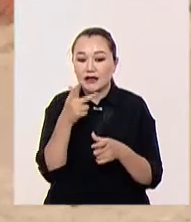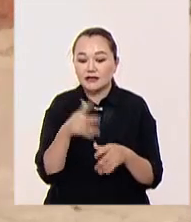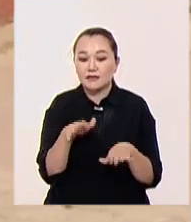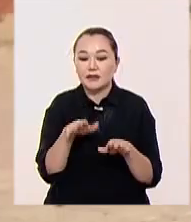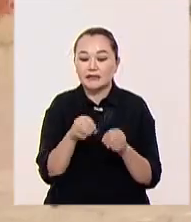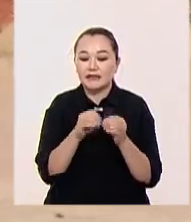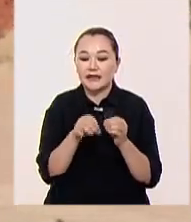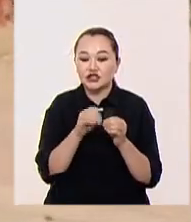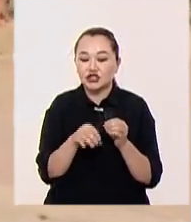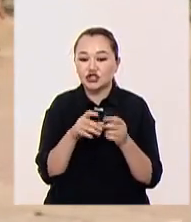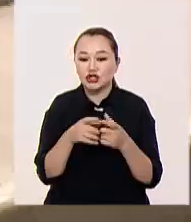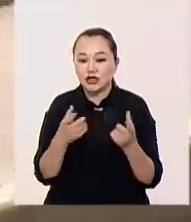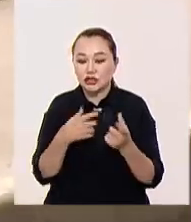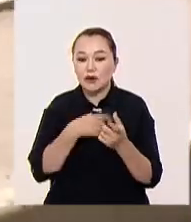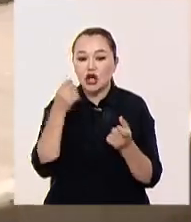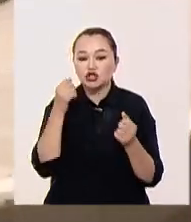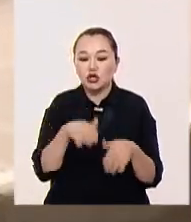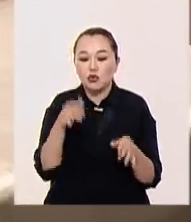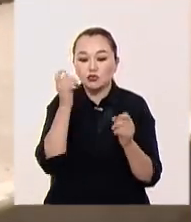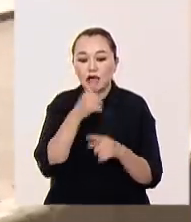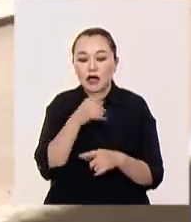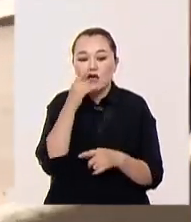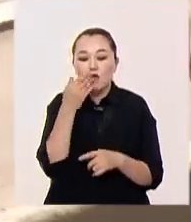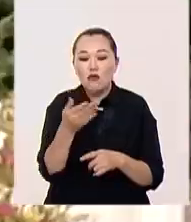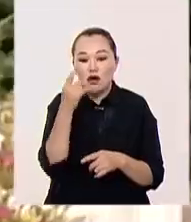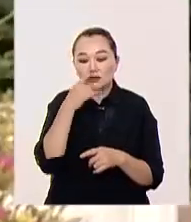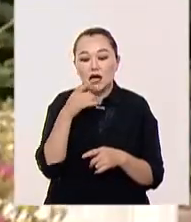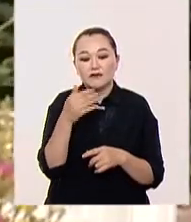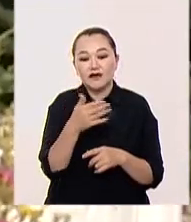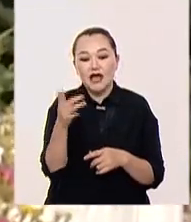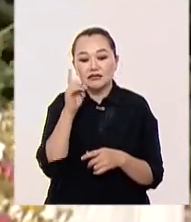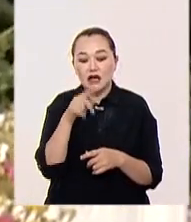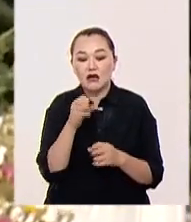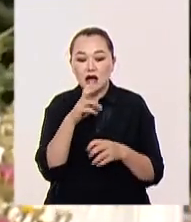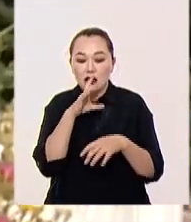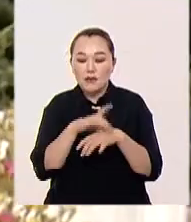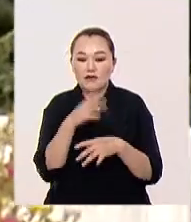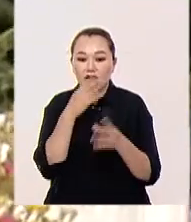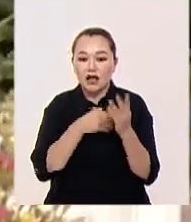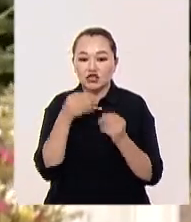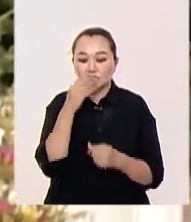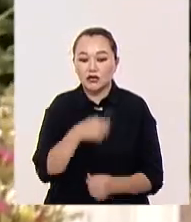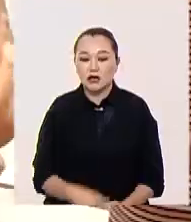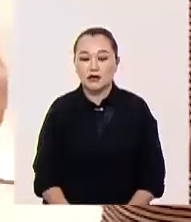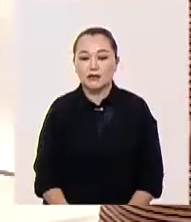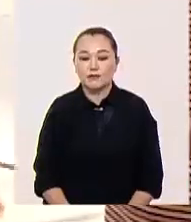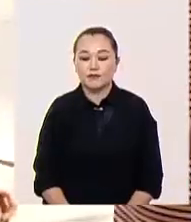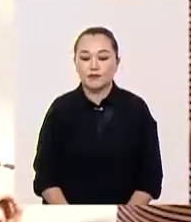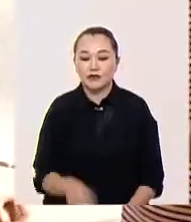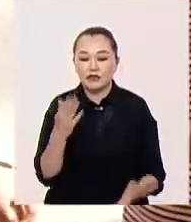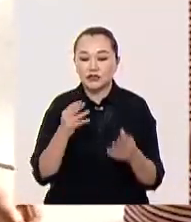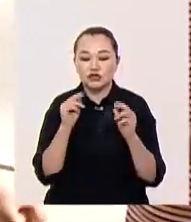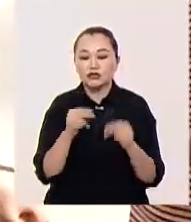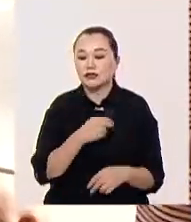– 10000-ные. Мы решили узнать у казахстанцев, а знают ли они, как распознать фальшивку. Если честно,